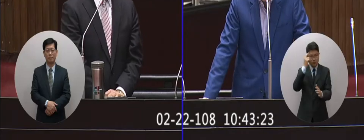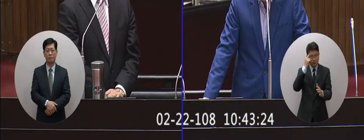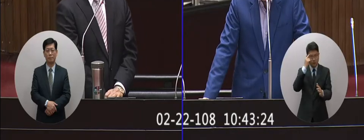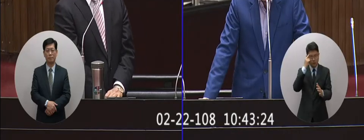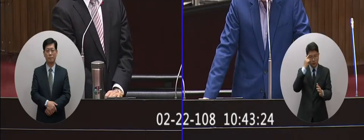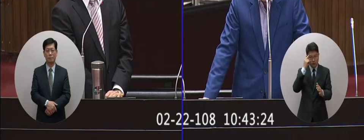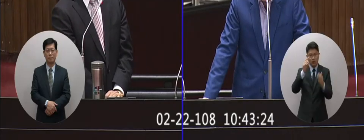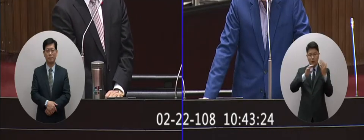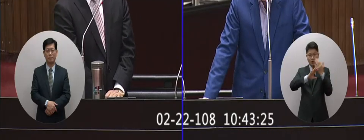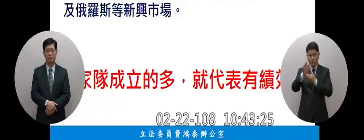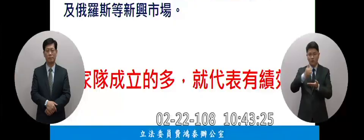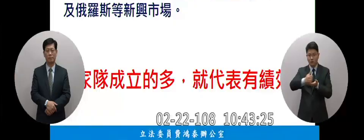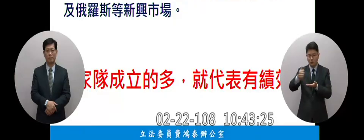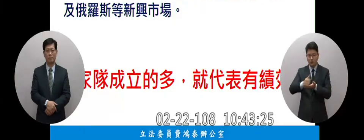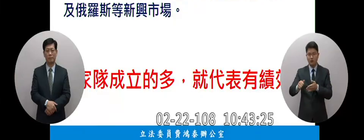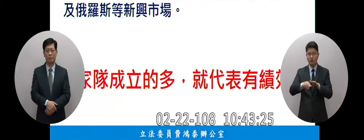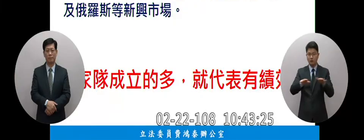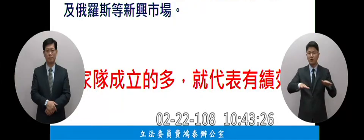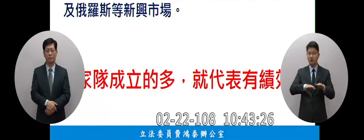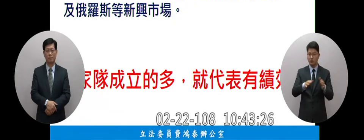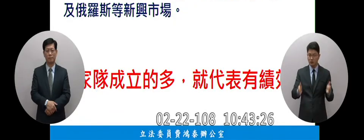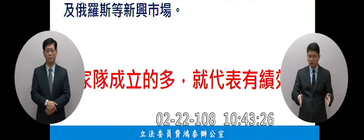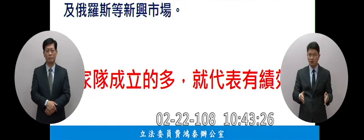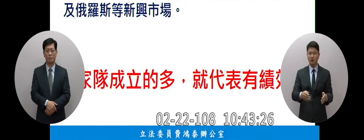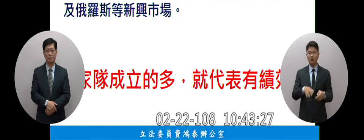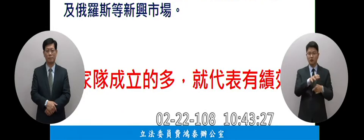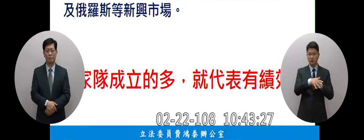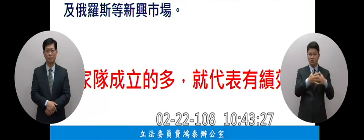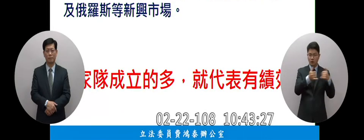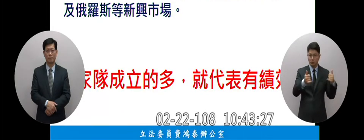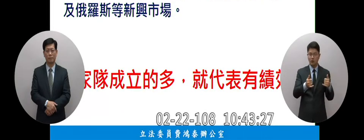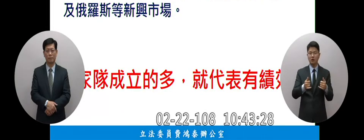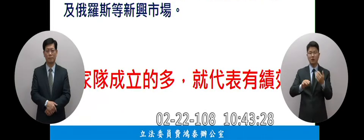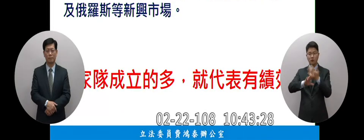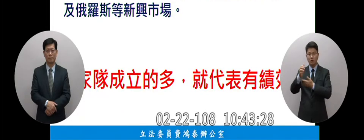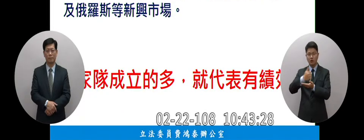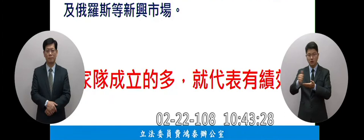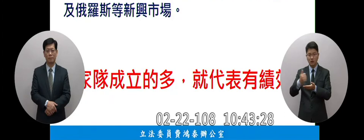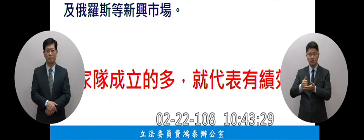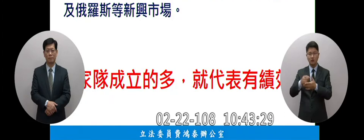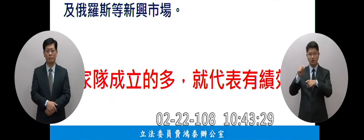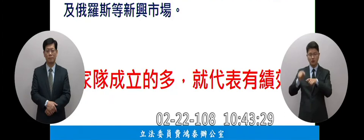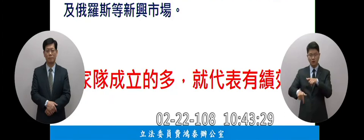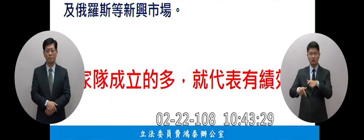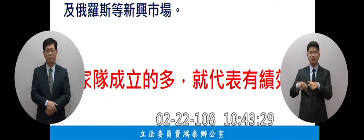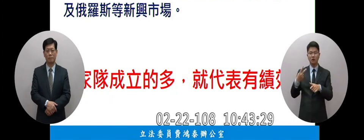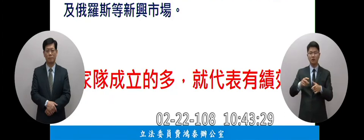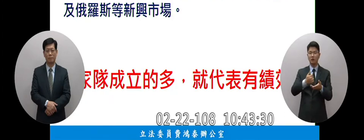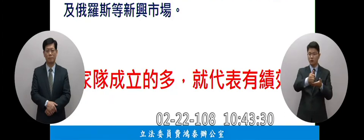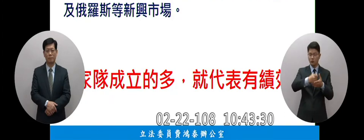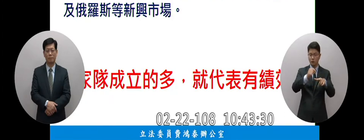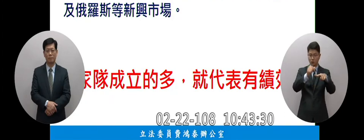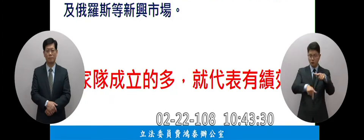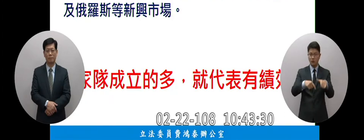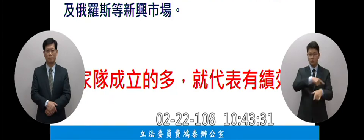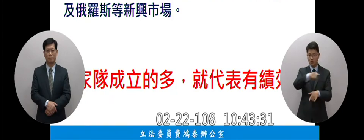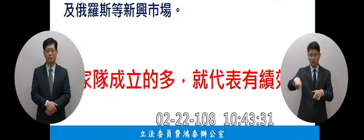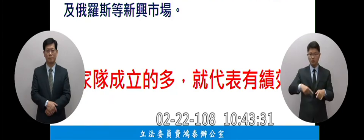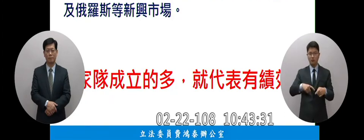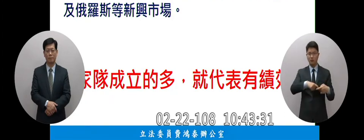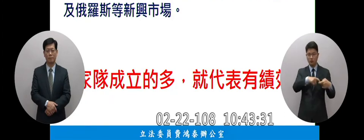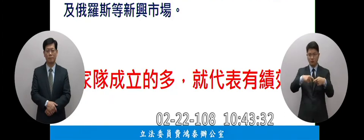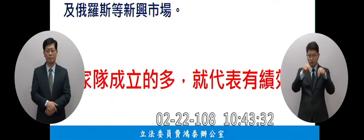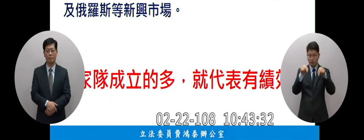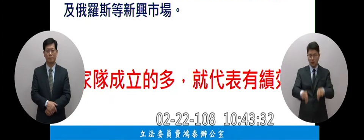过外销平台和农民团体、外销贸易商及出口业者签订合